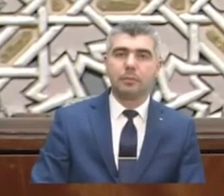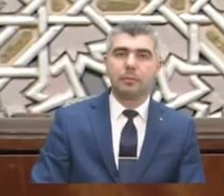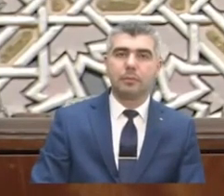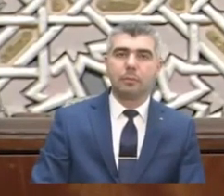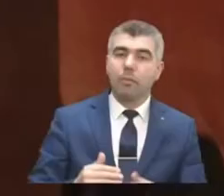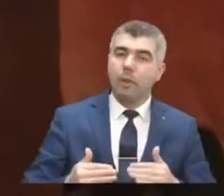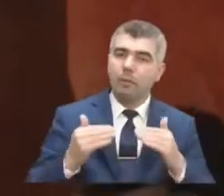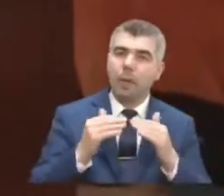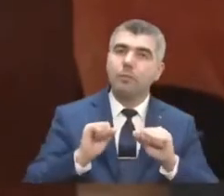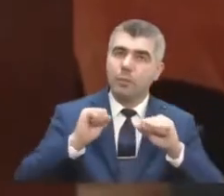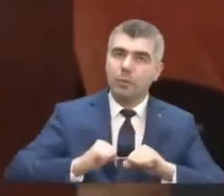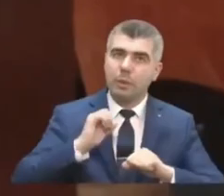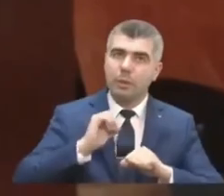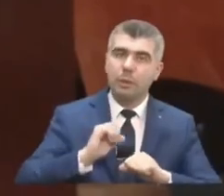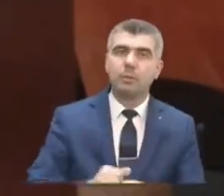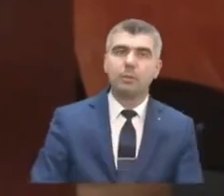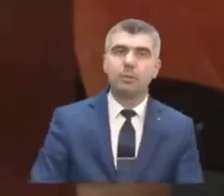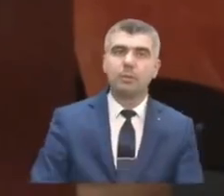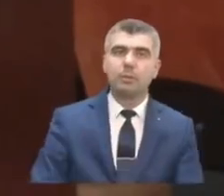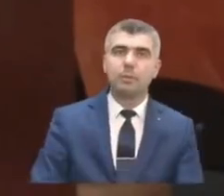أنا متفق معك سيدة النائبة، شكرا.